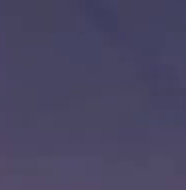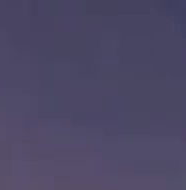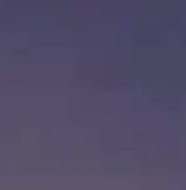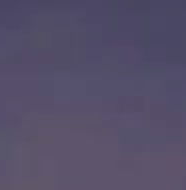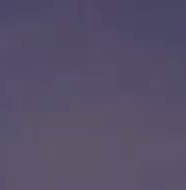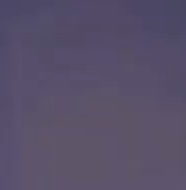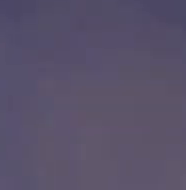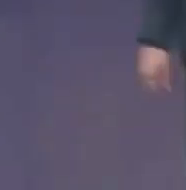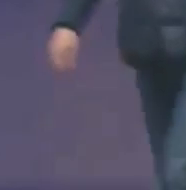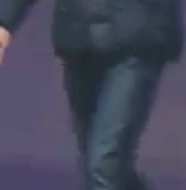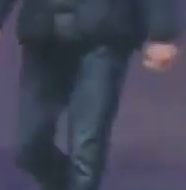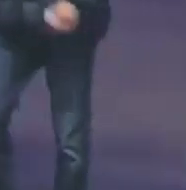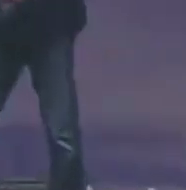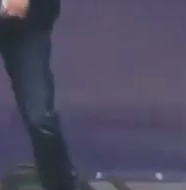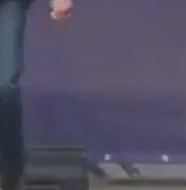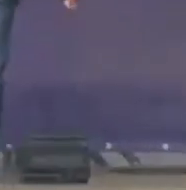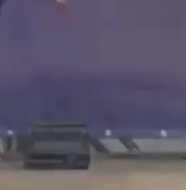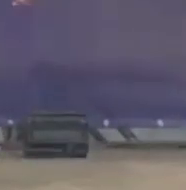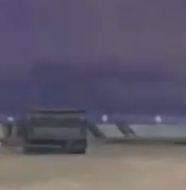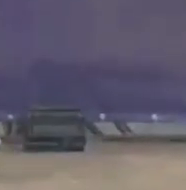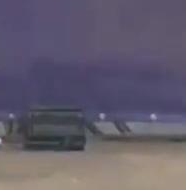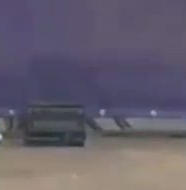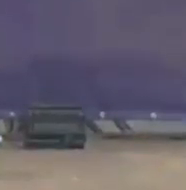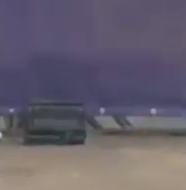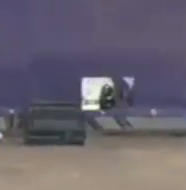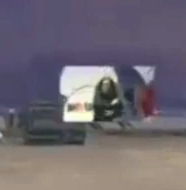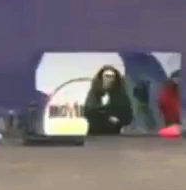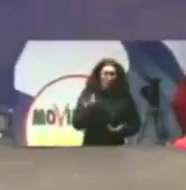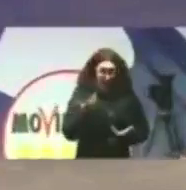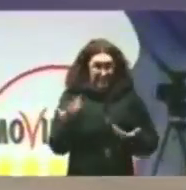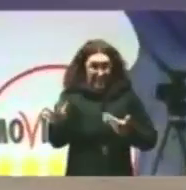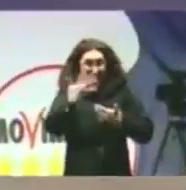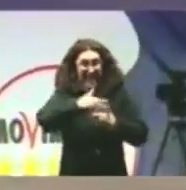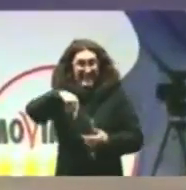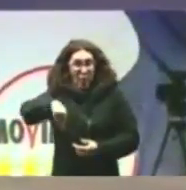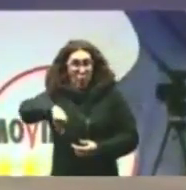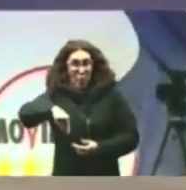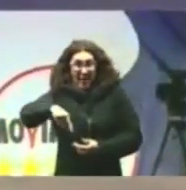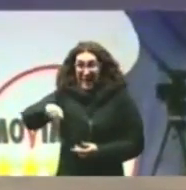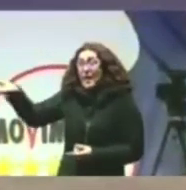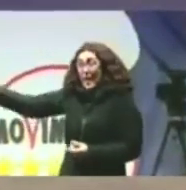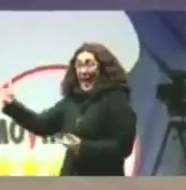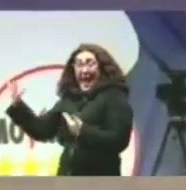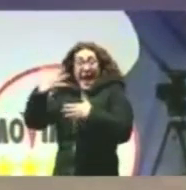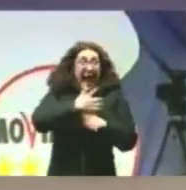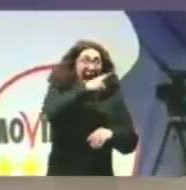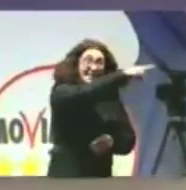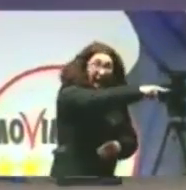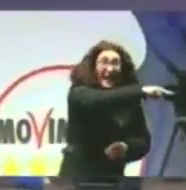grande applauso anche a lui, perché è uno di noi che entrerà là dentro, è uno di loro che se ne va fuori!